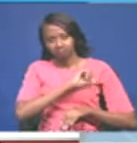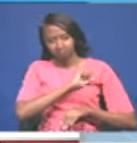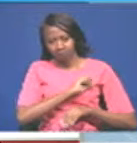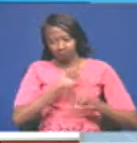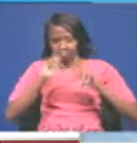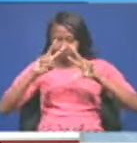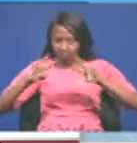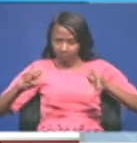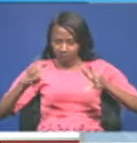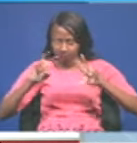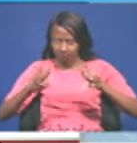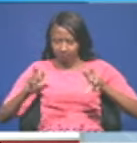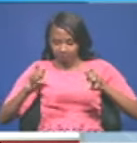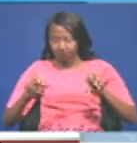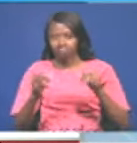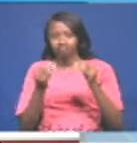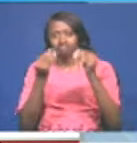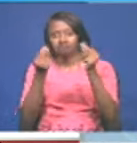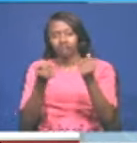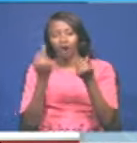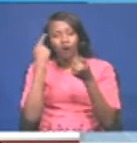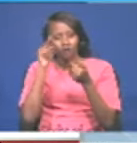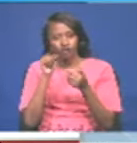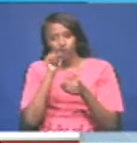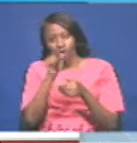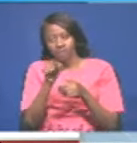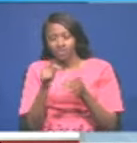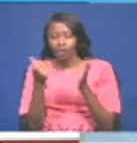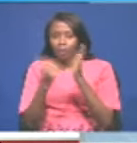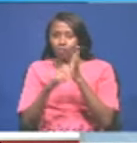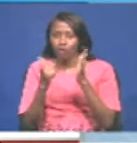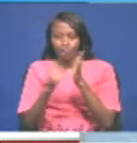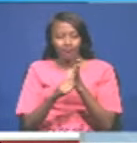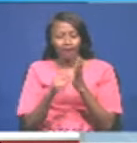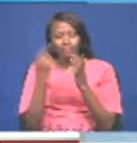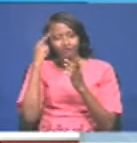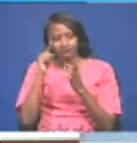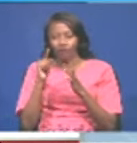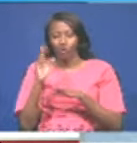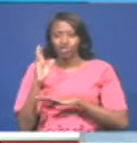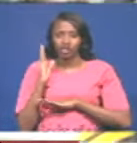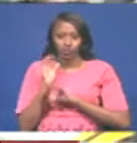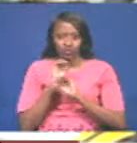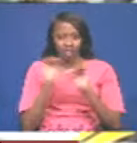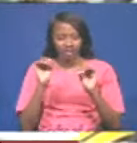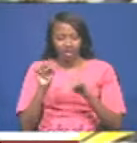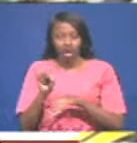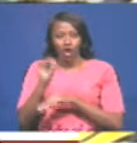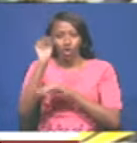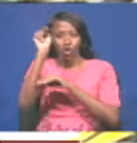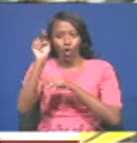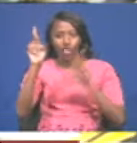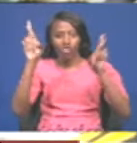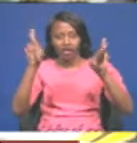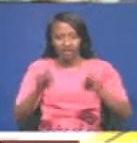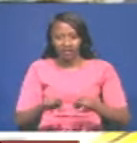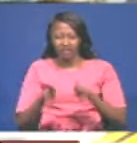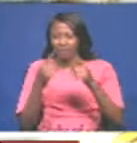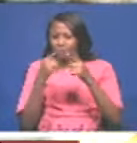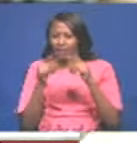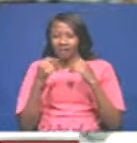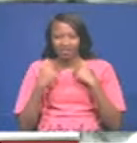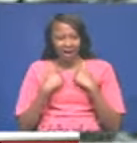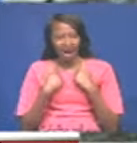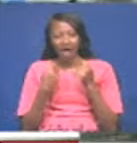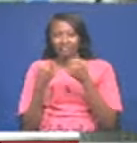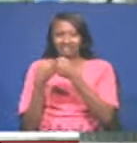ya kukabiliana na tatizo la kudorora kwa usalama katika eneo la North Rift. Gachagua alikutana na asasi za usalama pamoja na